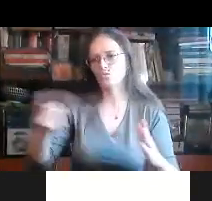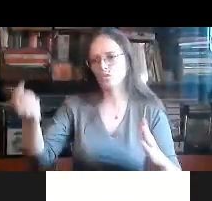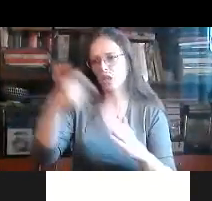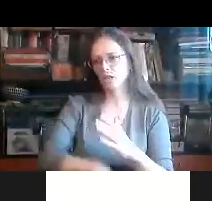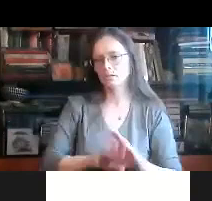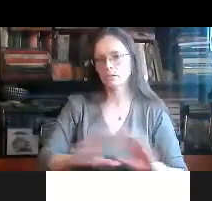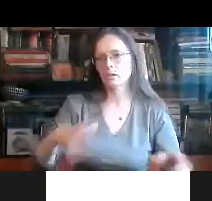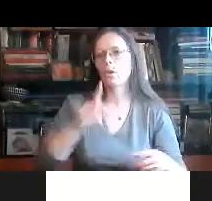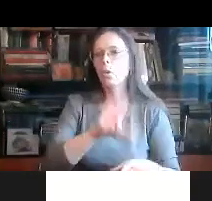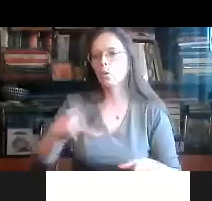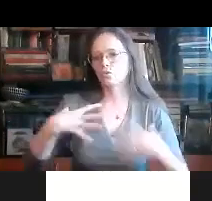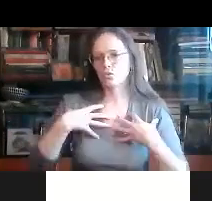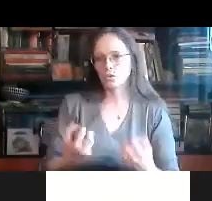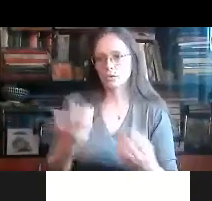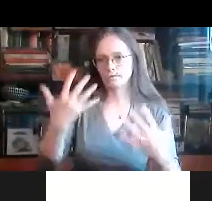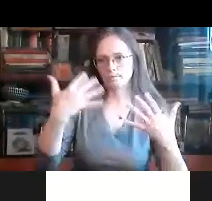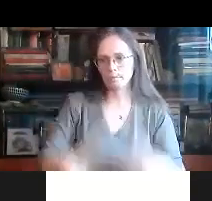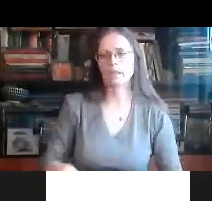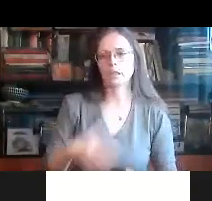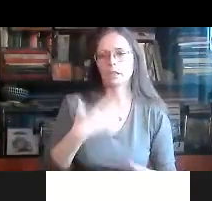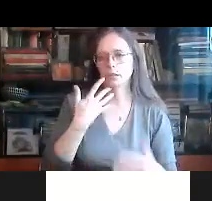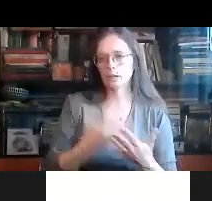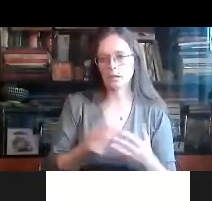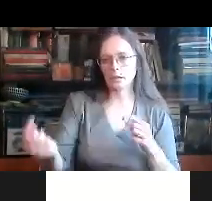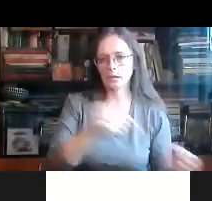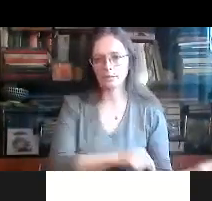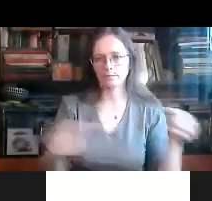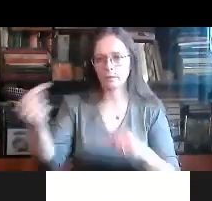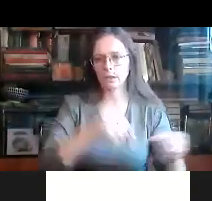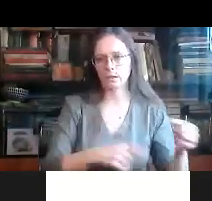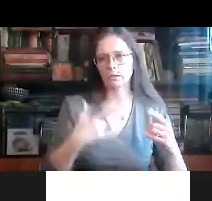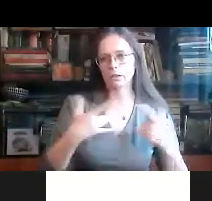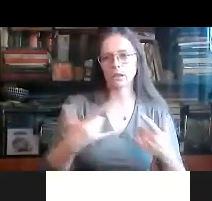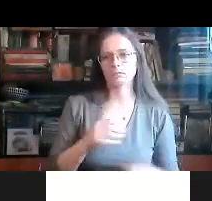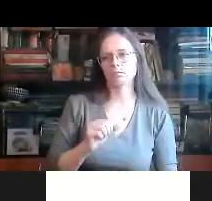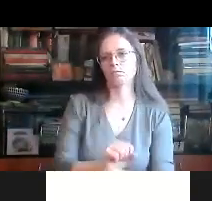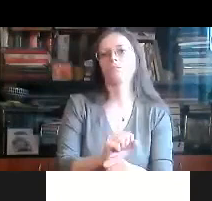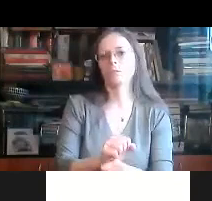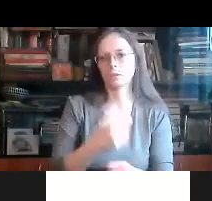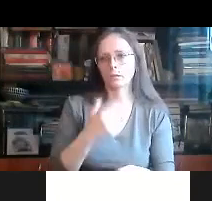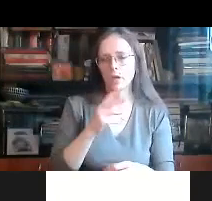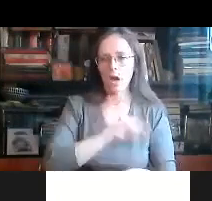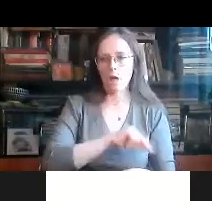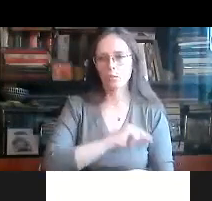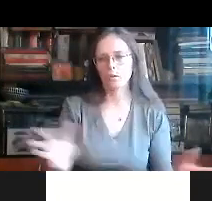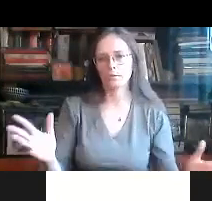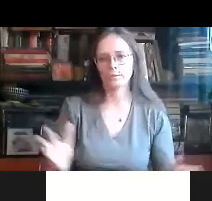Настя, что студия остановила свою работу. Да, увы,